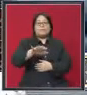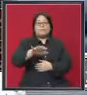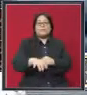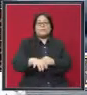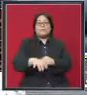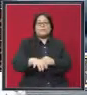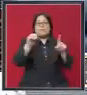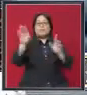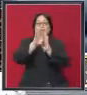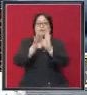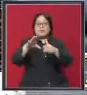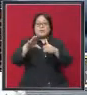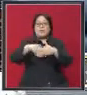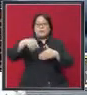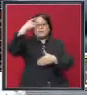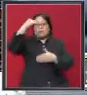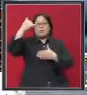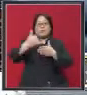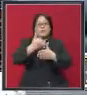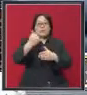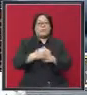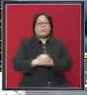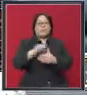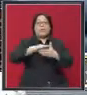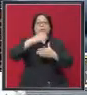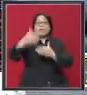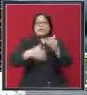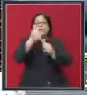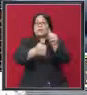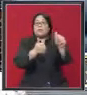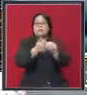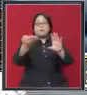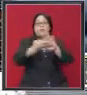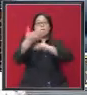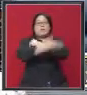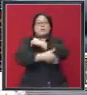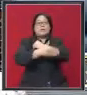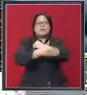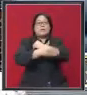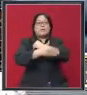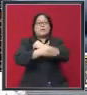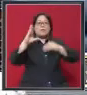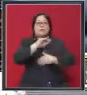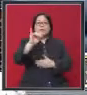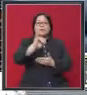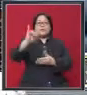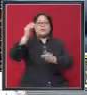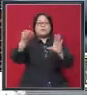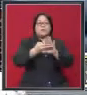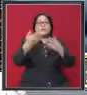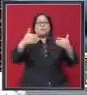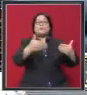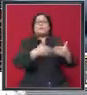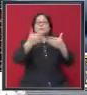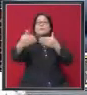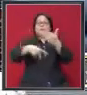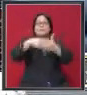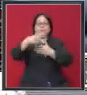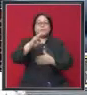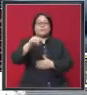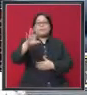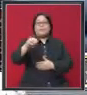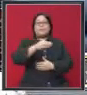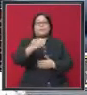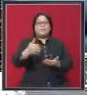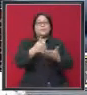100 bilion ringgit untuk 6 bulan. Setelah tamatnya moratorium automatik, Bank Negara Malaysia bersama institusi perbankan telah melanjutkan program